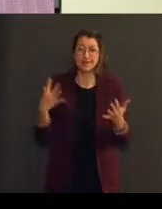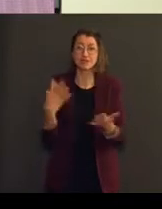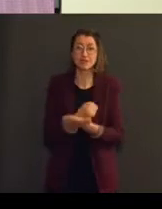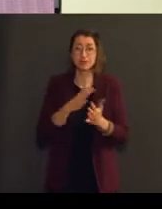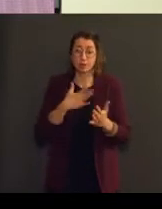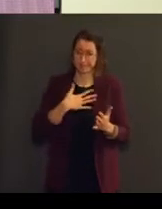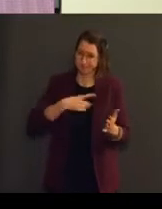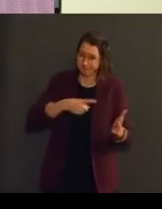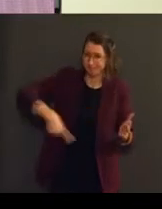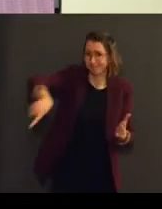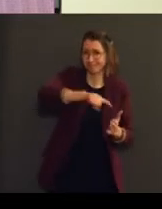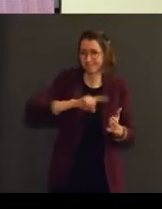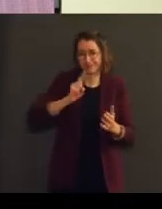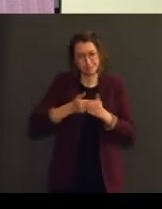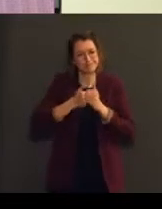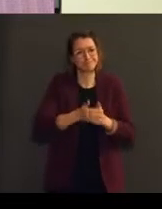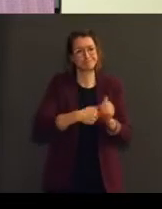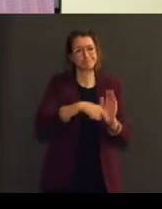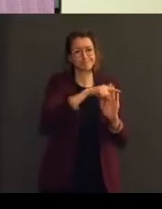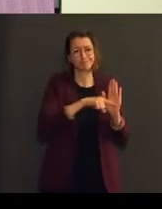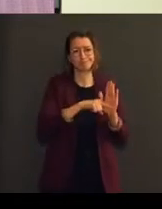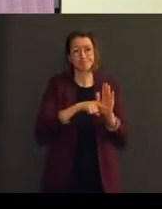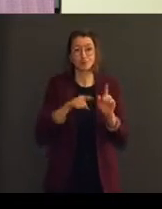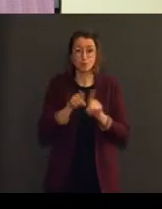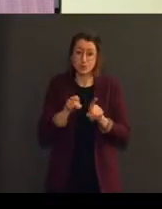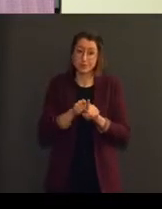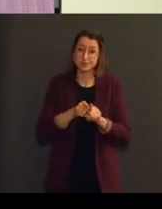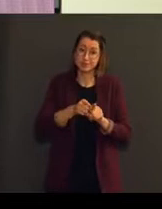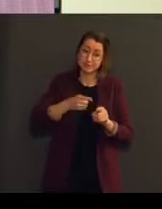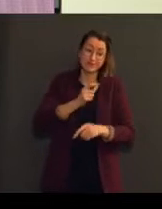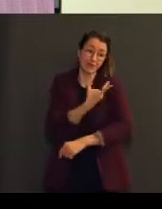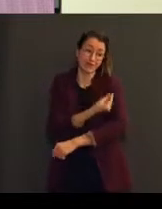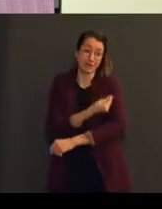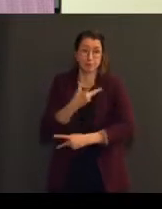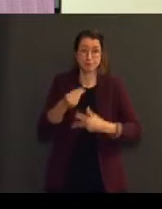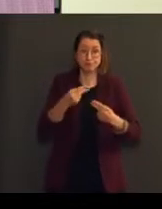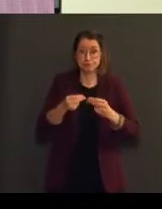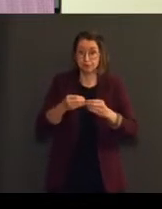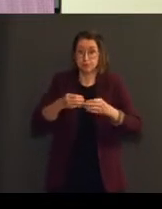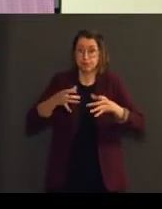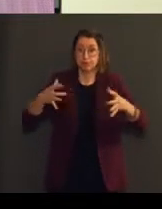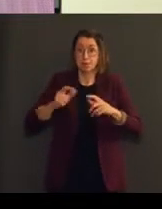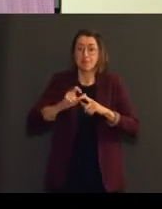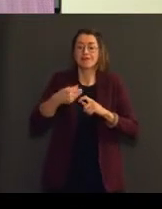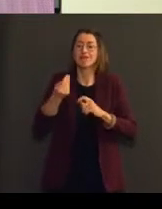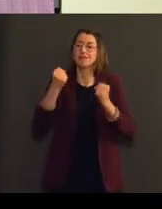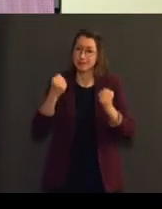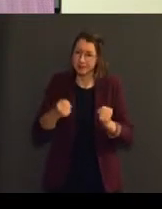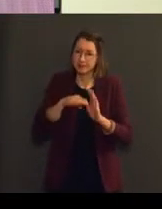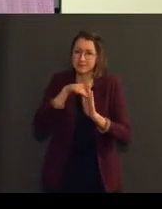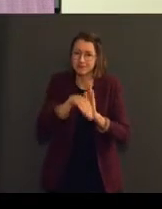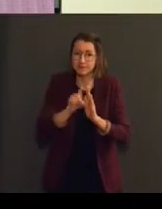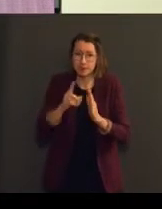fondamental, déterminant à moyen et à long terme, mais que pour l'instant, le taux de vaccination n'est pas